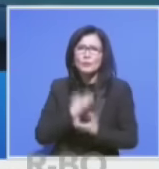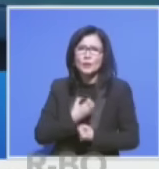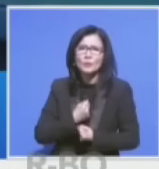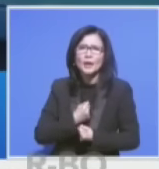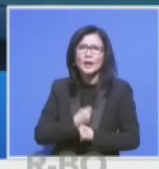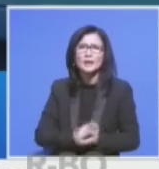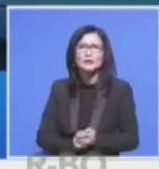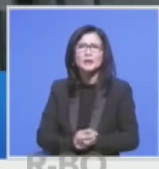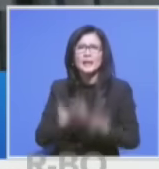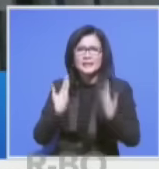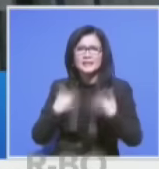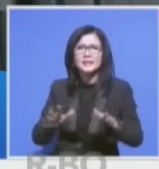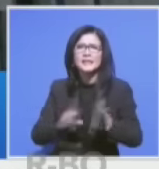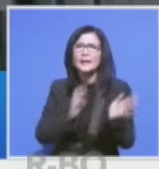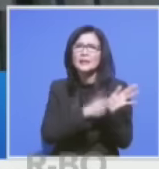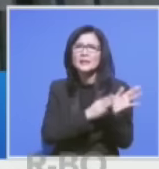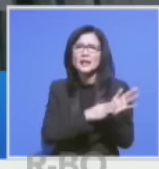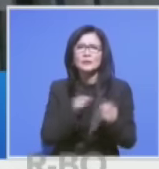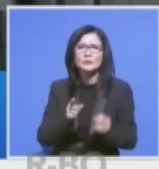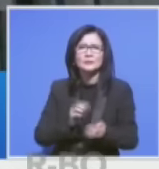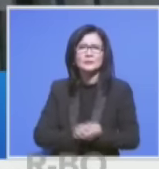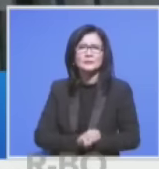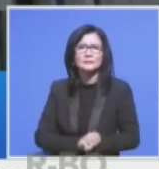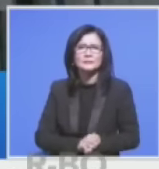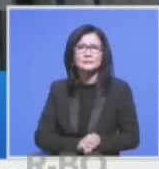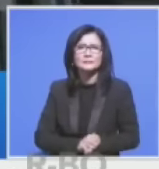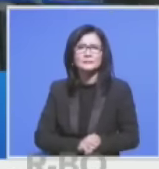Kerajaan segera menyelesaikan masalah ini.